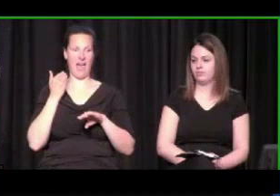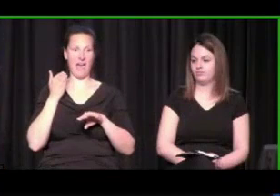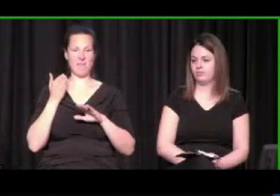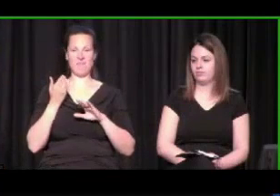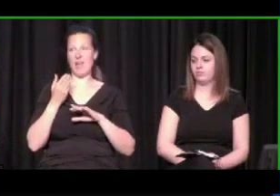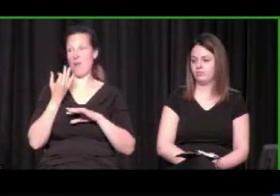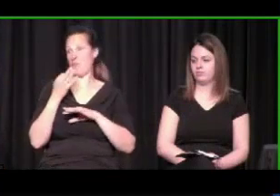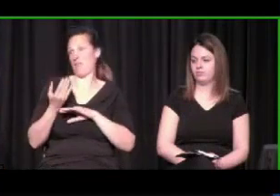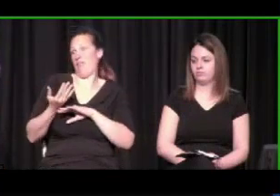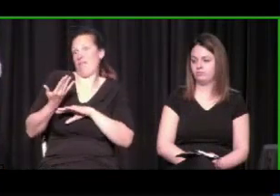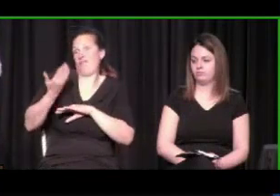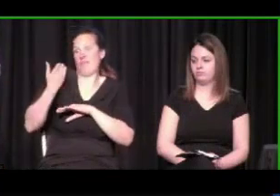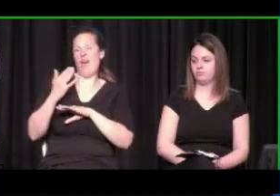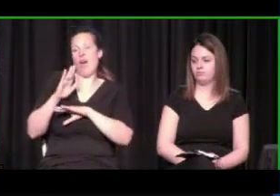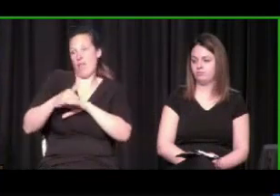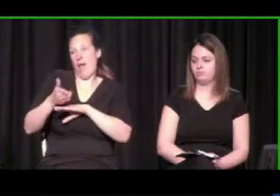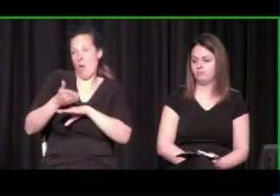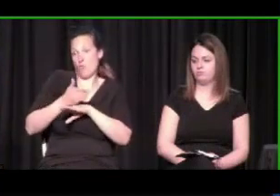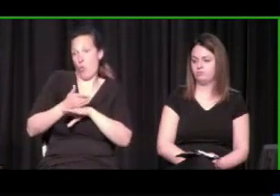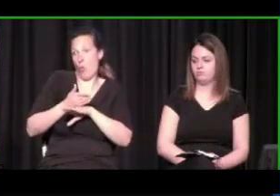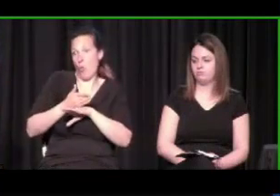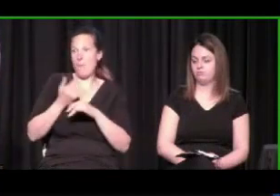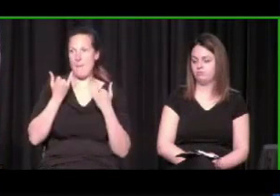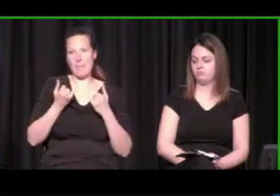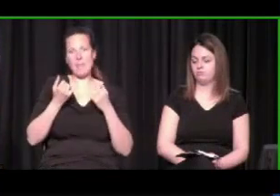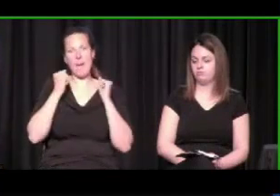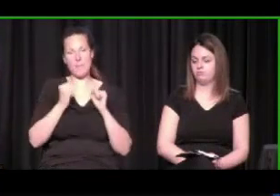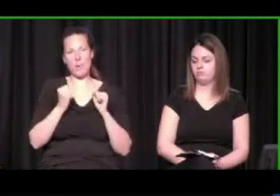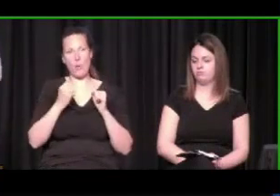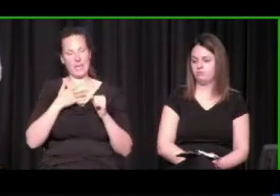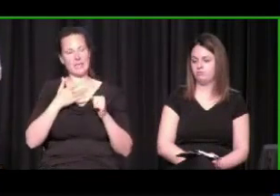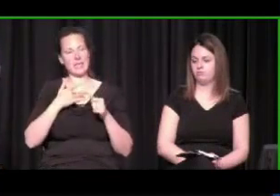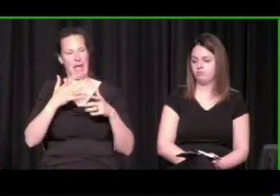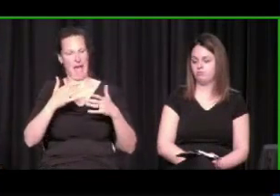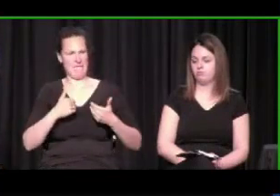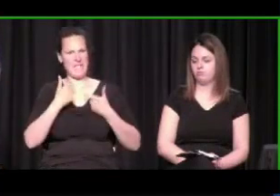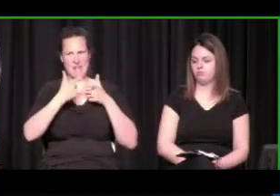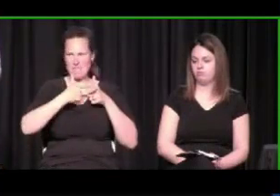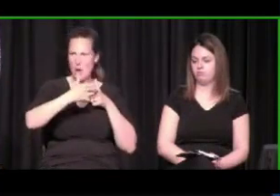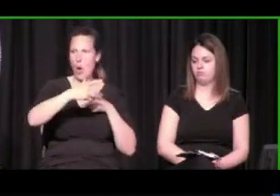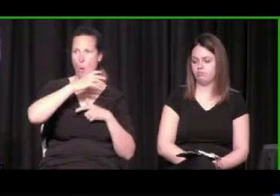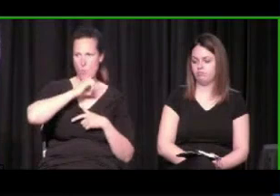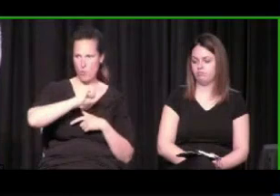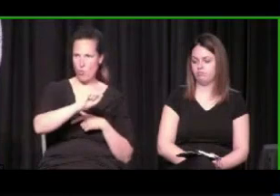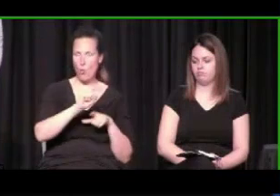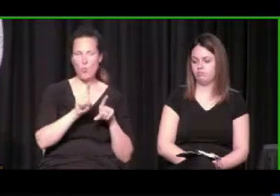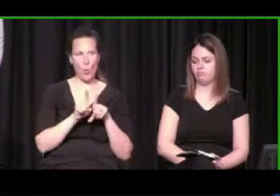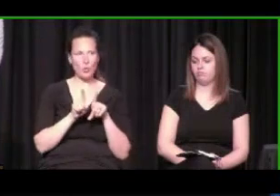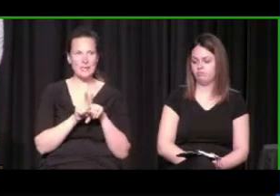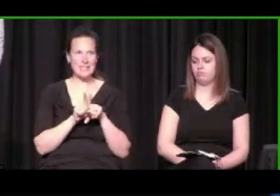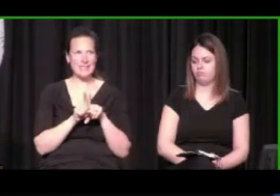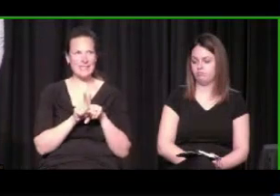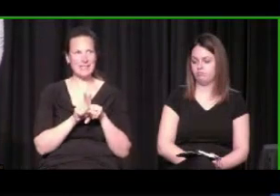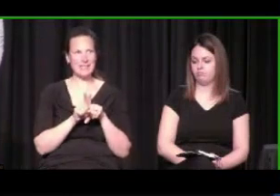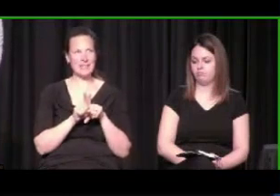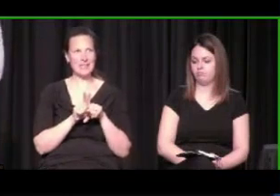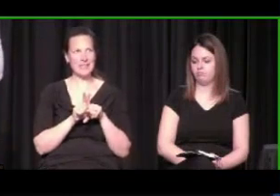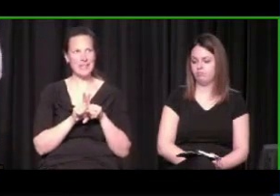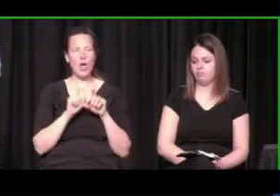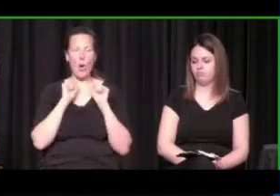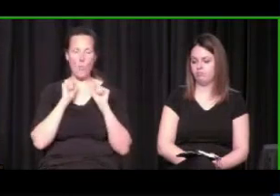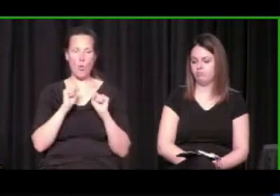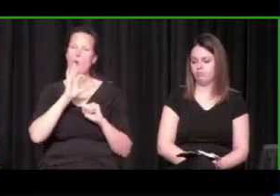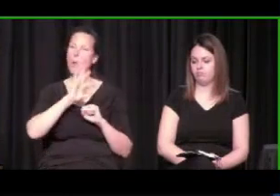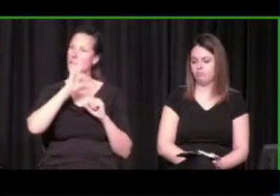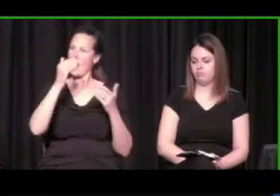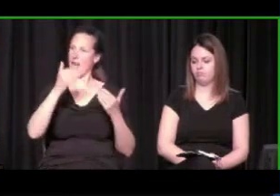décédées rapidement, tôt dans la vie, de pouvoir maintenant espérer vivre plus longtemps et puis bien sûr d'accéder également à une